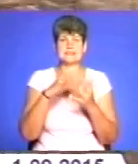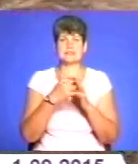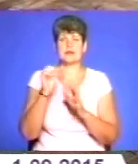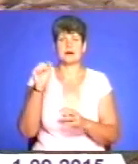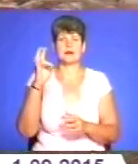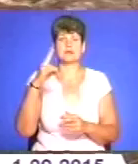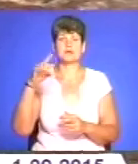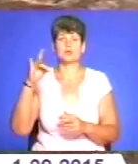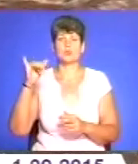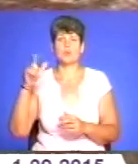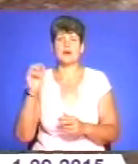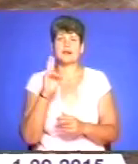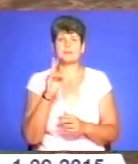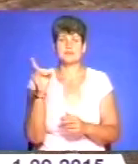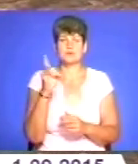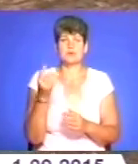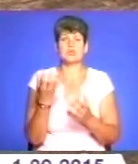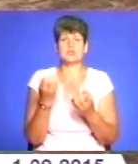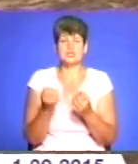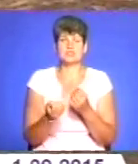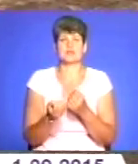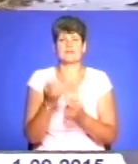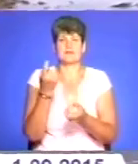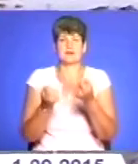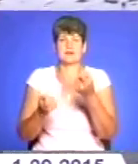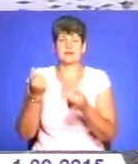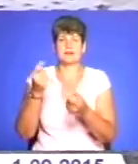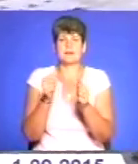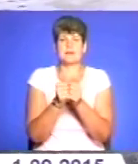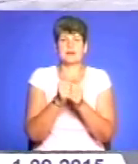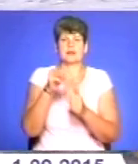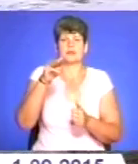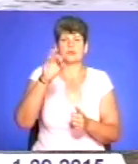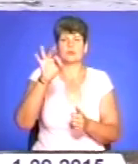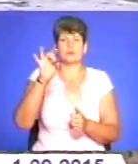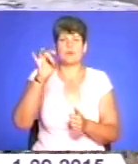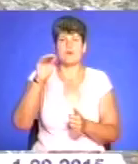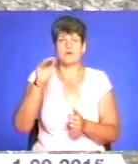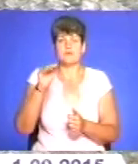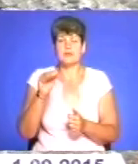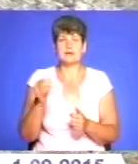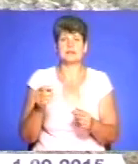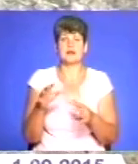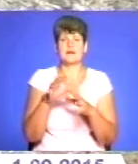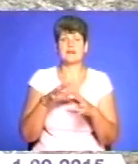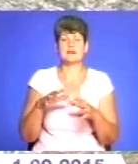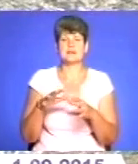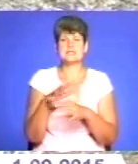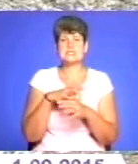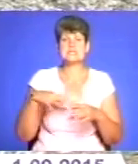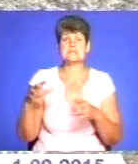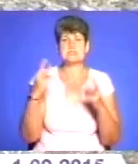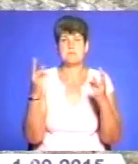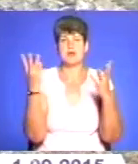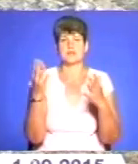торфу зареєстровано 31 серпня. Кілька пожеж покладів торфу зростає внаслідок необачного випалювання сухої трави, повідомляє